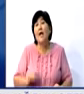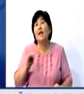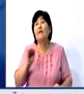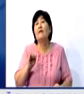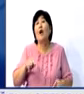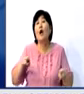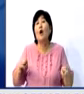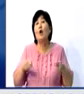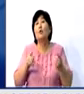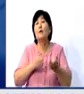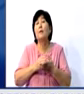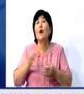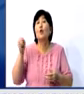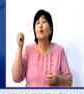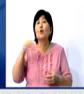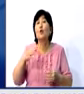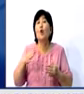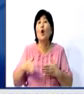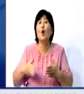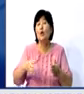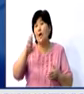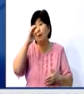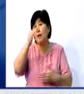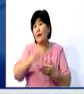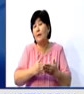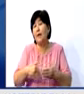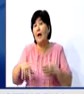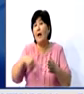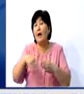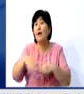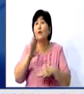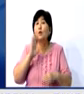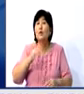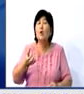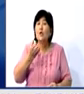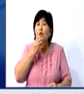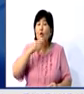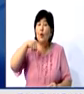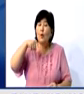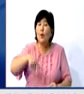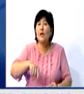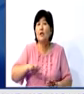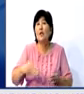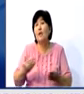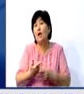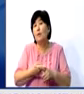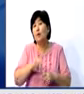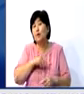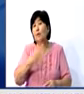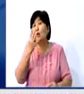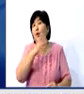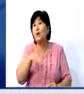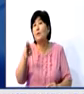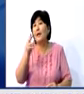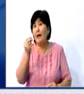Инфрақұрылымды дамытуға бағытталған Нұрлы жол мемлекеттік бағдарламасы аясында қала аумағында су, жылу, кәріз жүйелері жаңғыртылуда. Бұл жұмыстарға биыл 4 миллиард